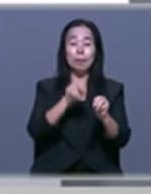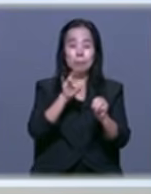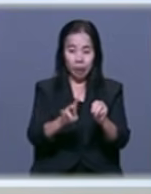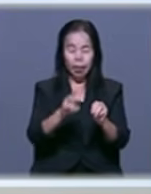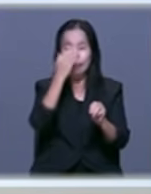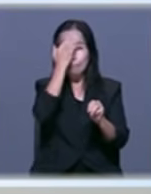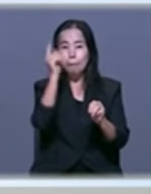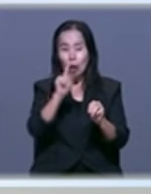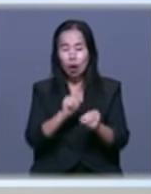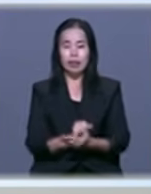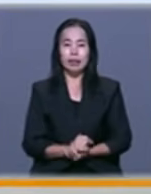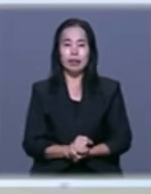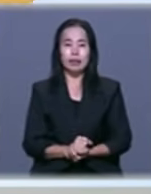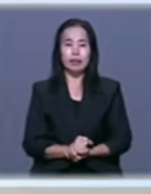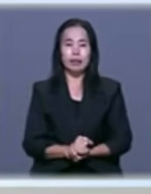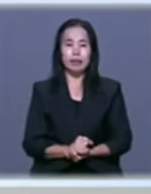เนี่ย